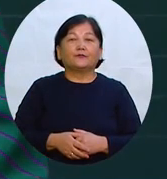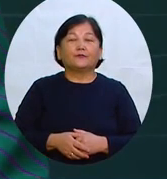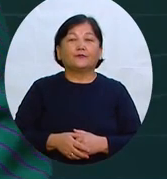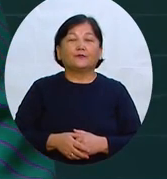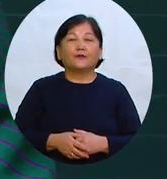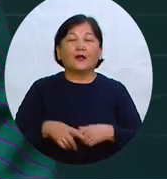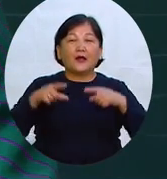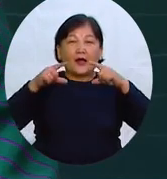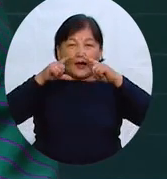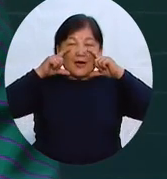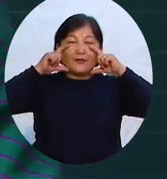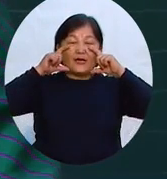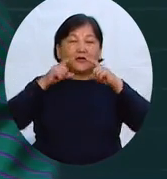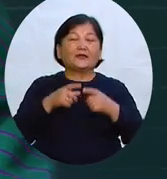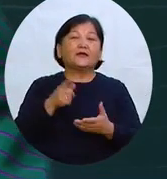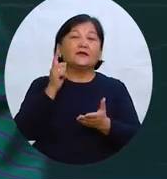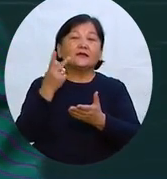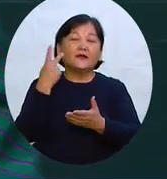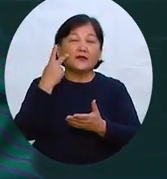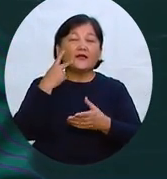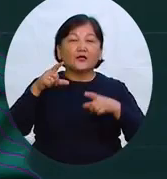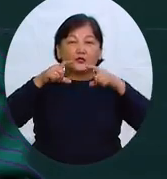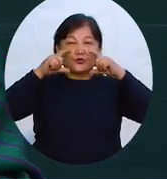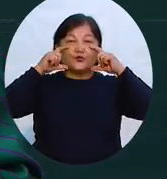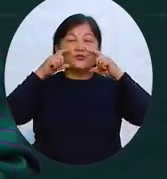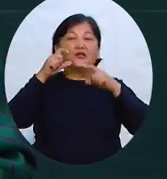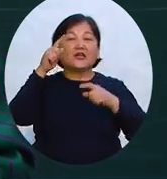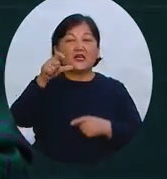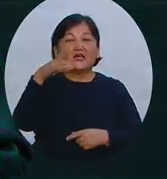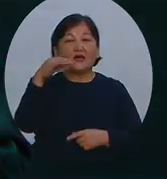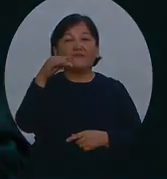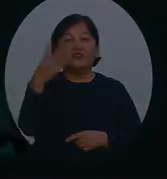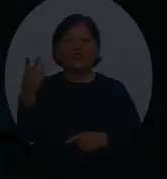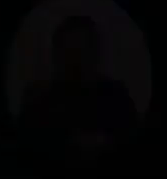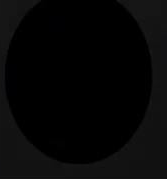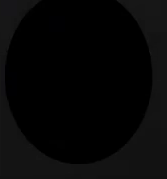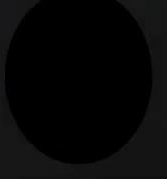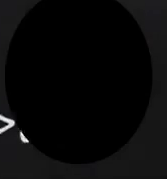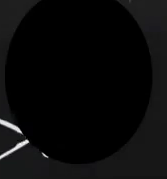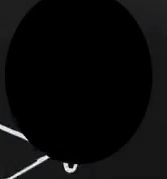нь амны халта догтмол зүүж хөвшөрээ гэж хүүхдүүдтэй хэлмээр байна.